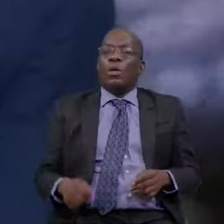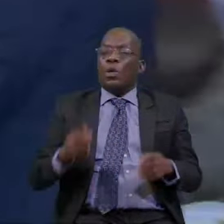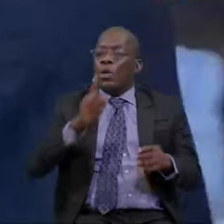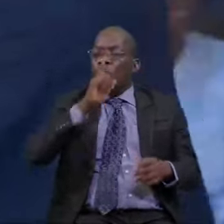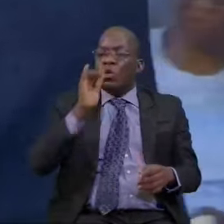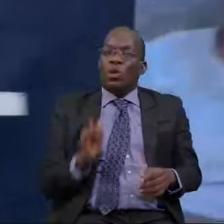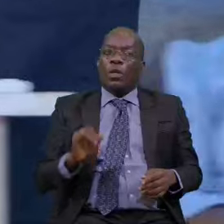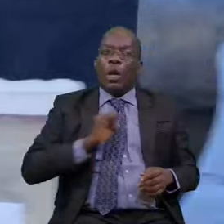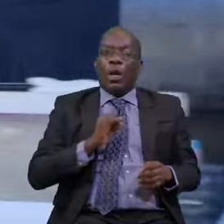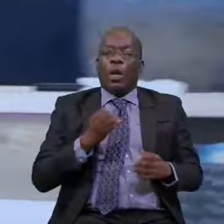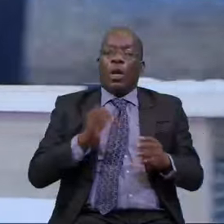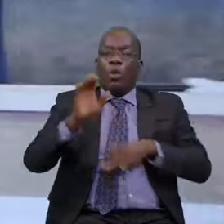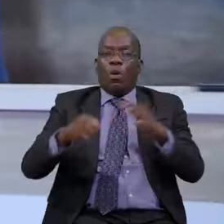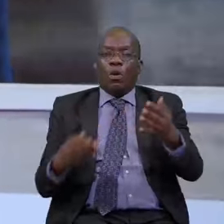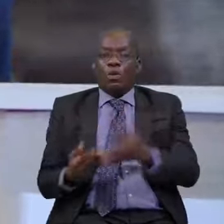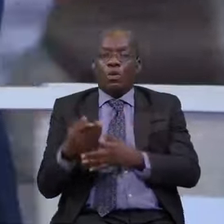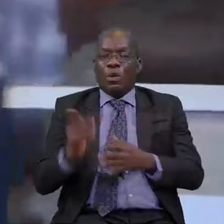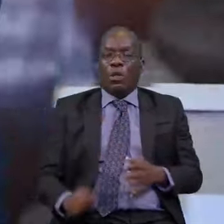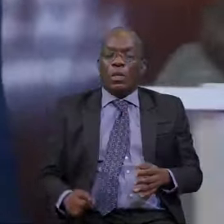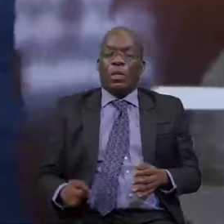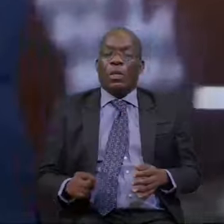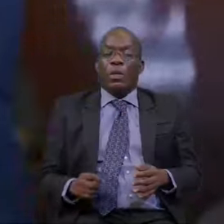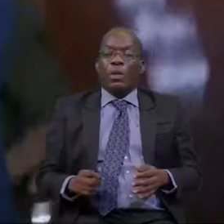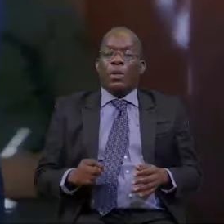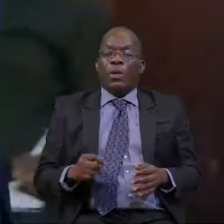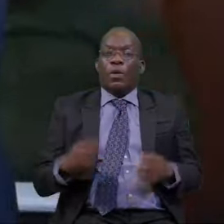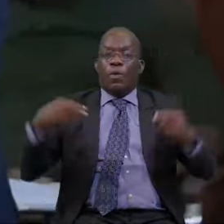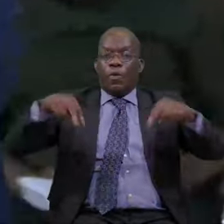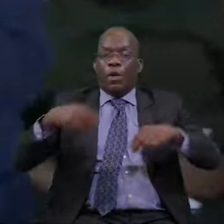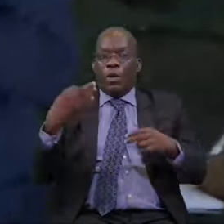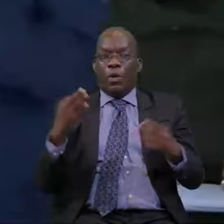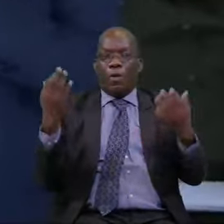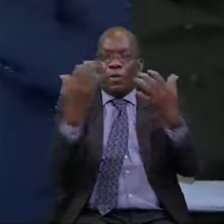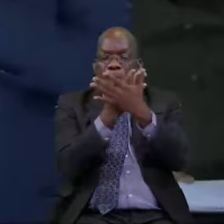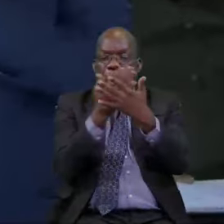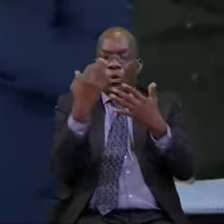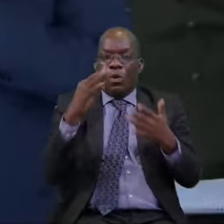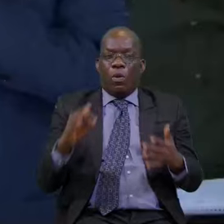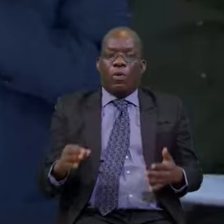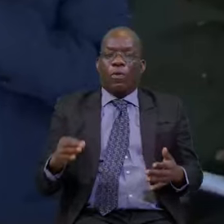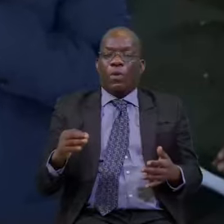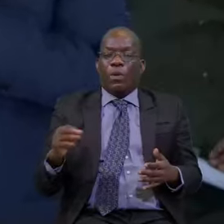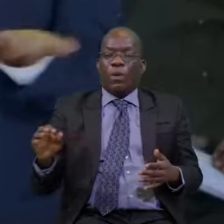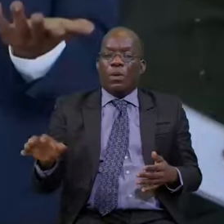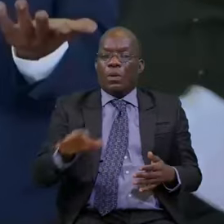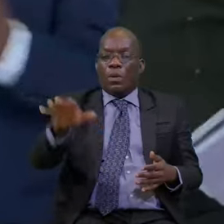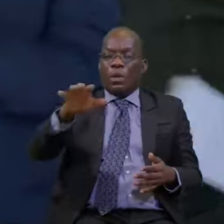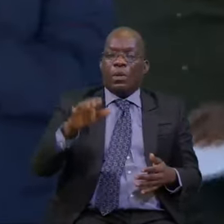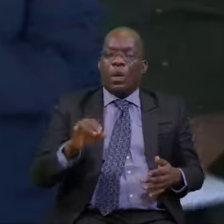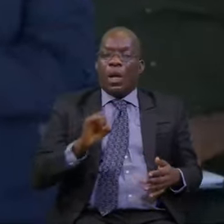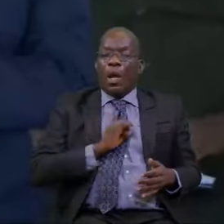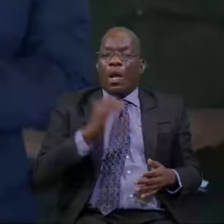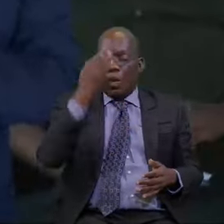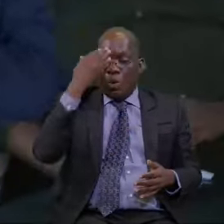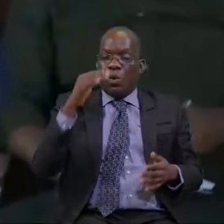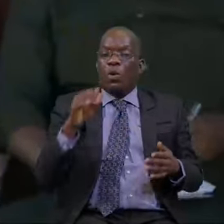Quand je marche dans la vallée de l'ombre de la mort, alors maintenant, je vois, quand Christ est avec